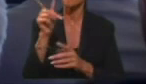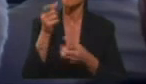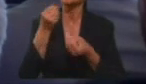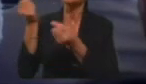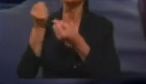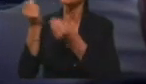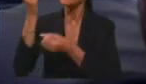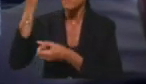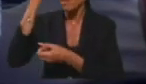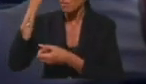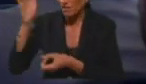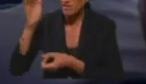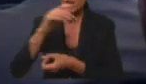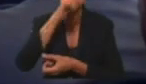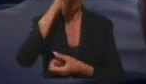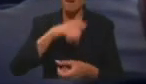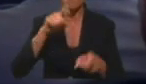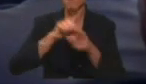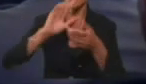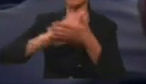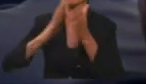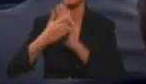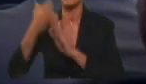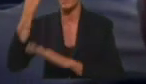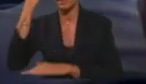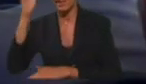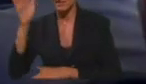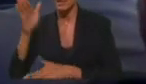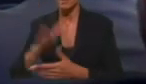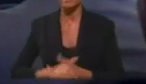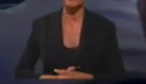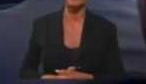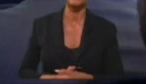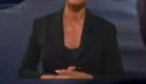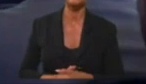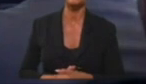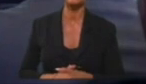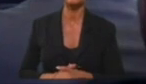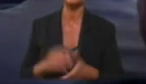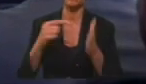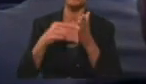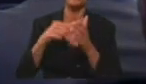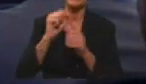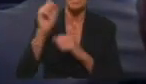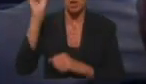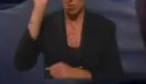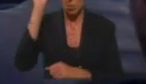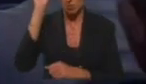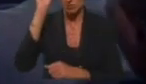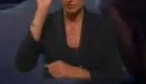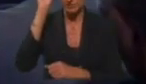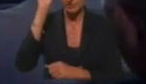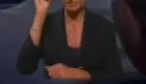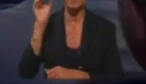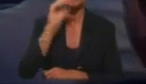zna, to ci potencjalni klienci też tego przewoźnika nie znają. Tak? Czyli tutaj jest to kłopotliwe. No,